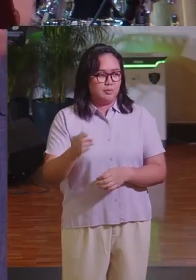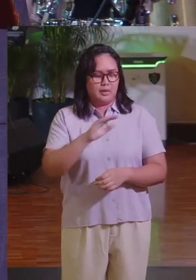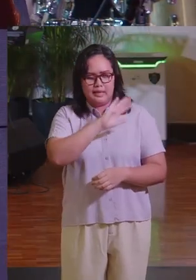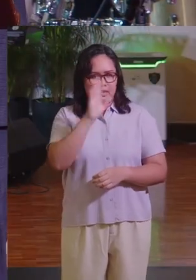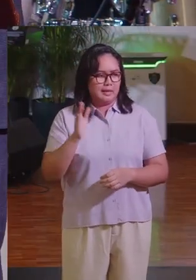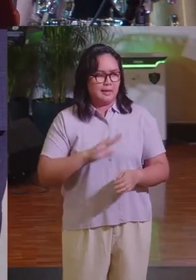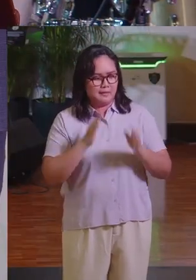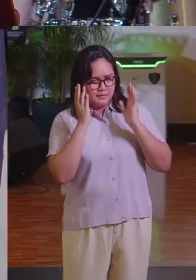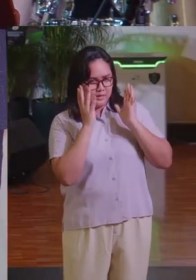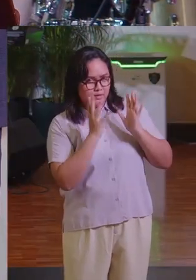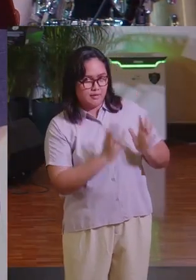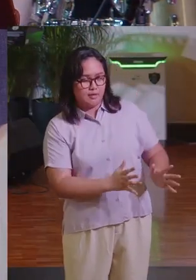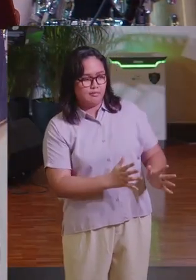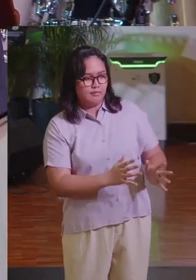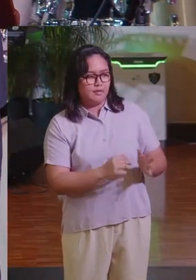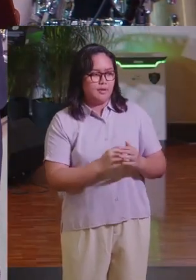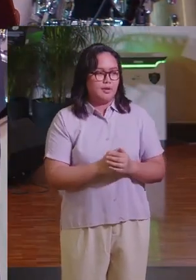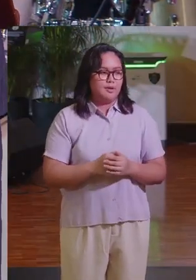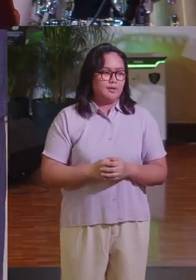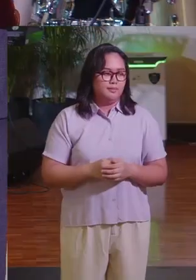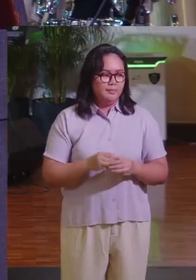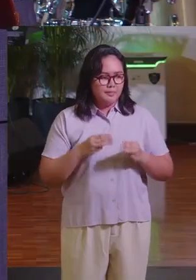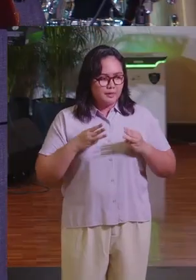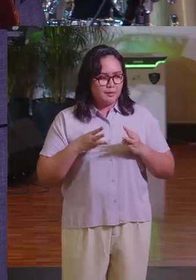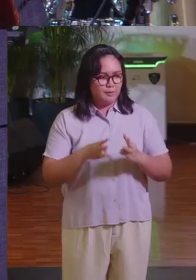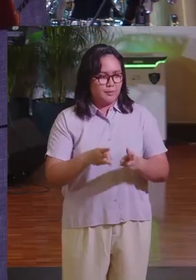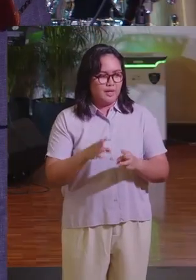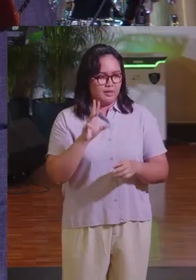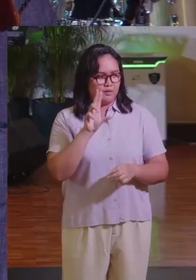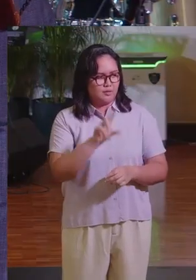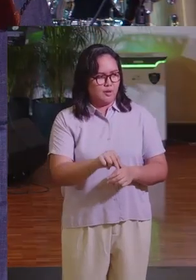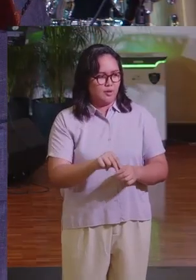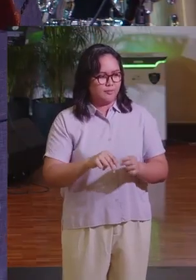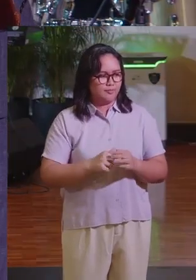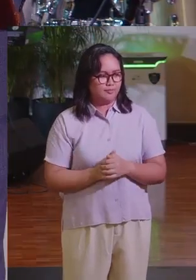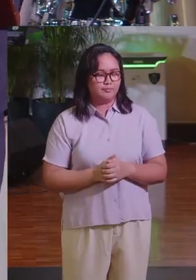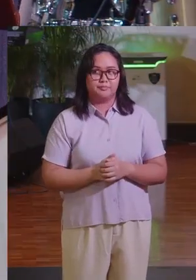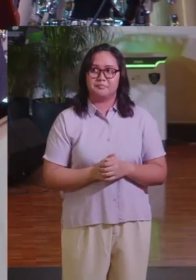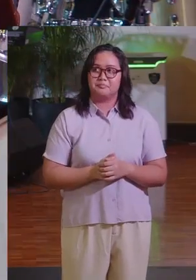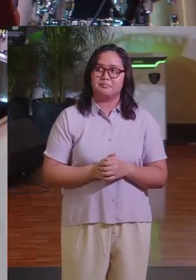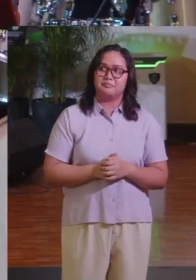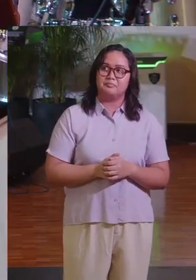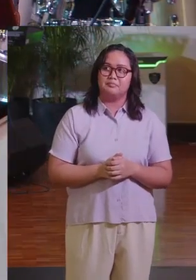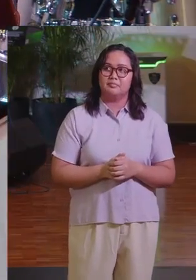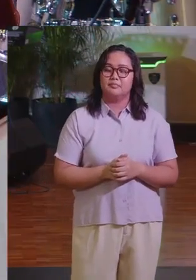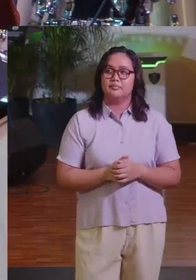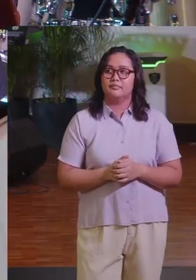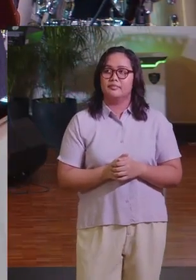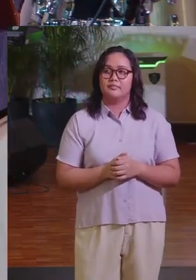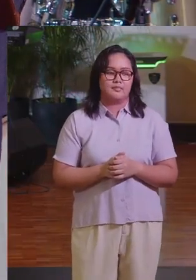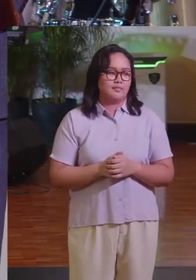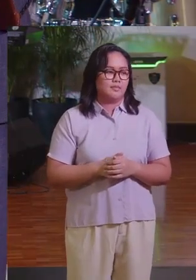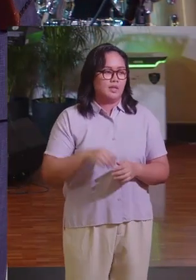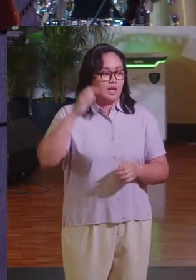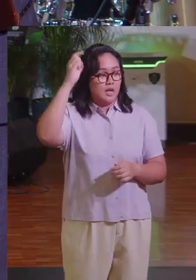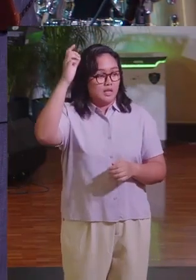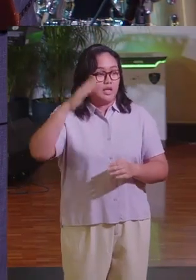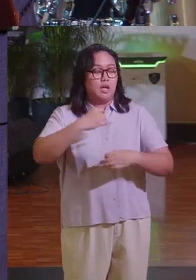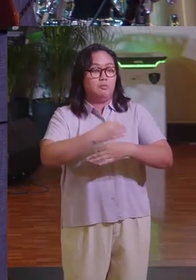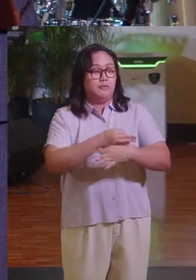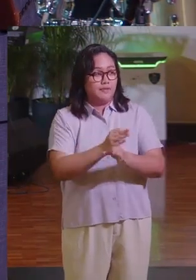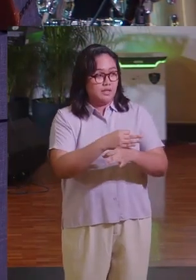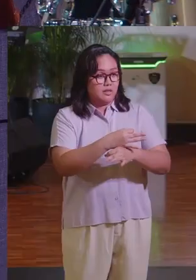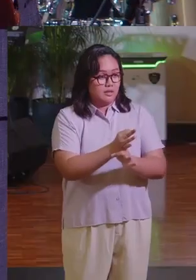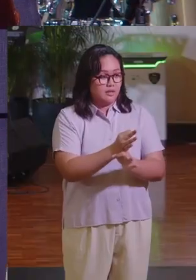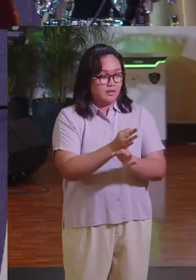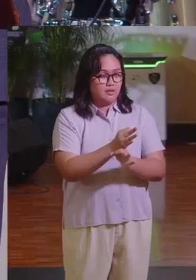sa sarili mong mga style at strategy ng pag-iwas. Kanyang isasaayos